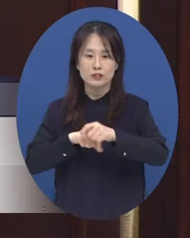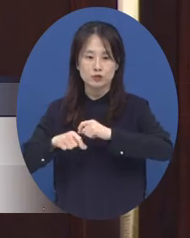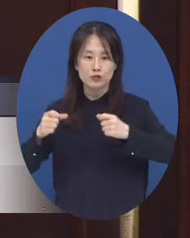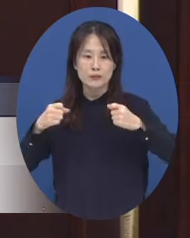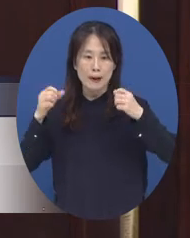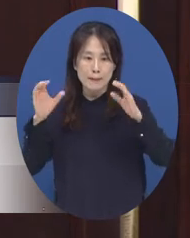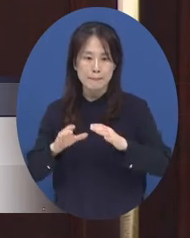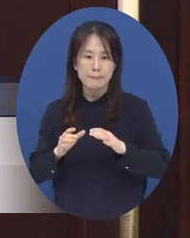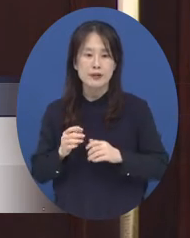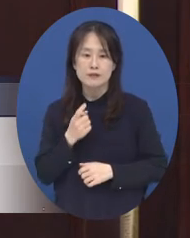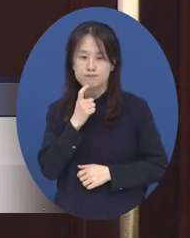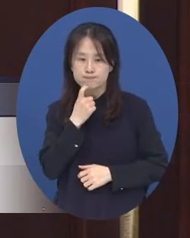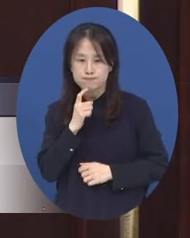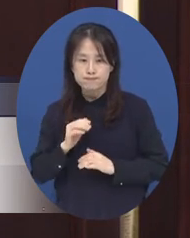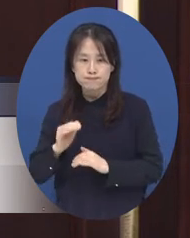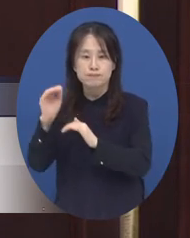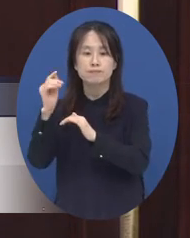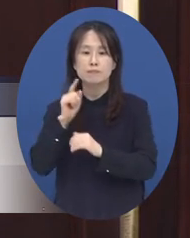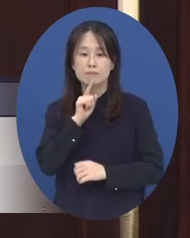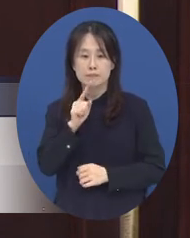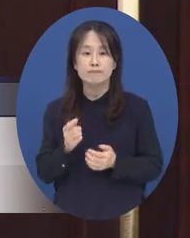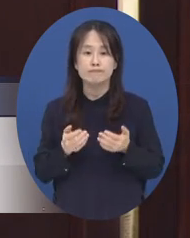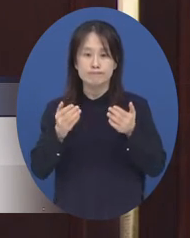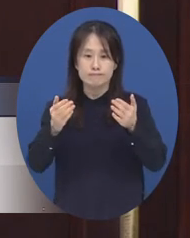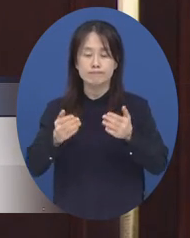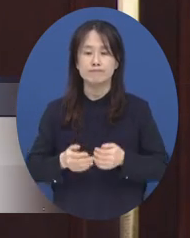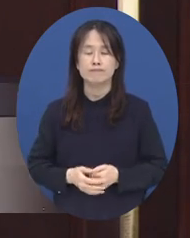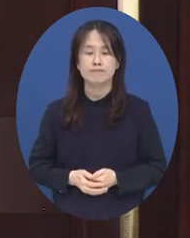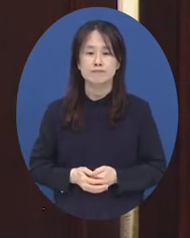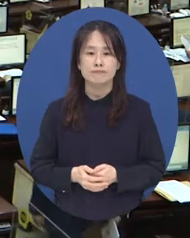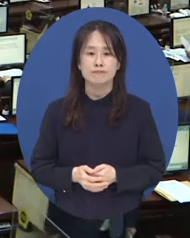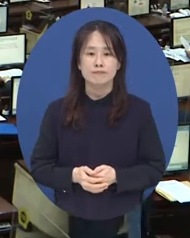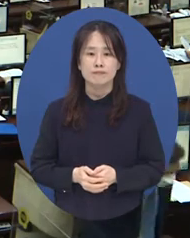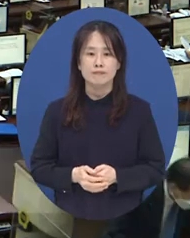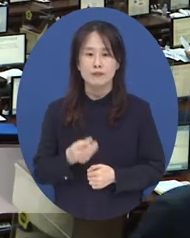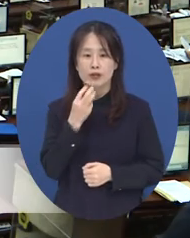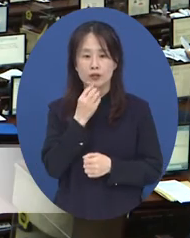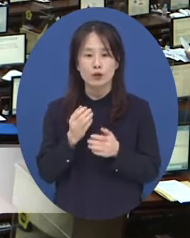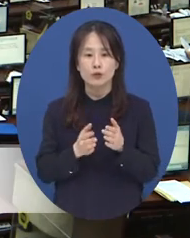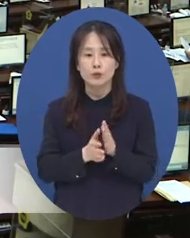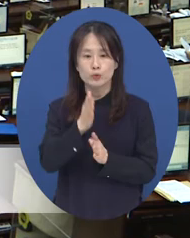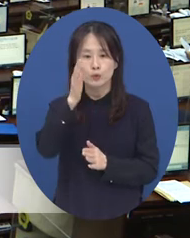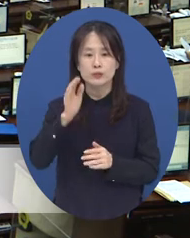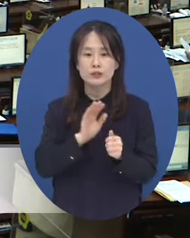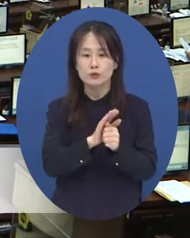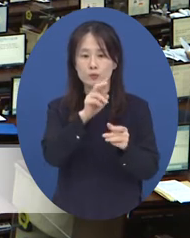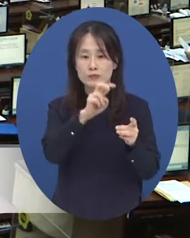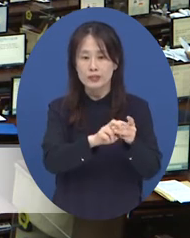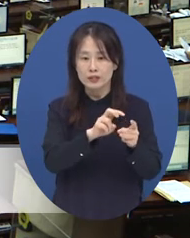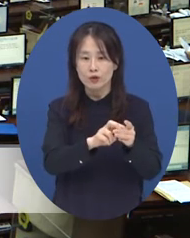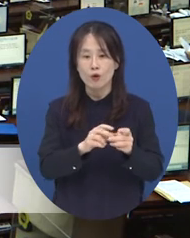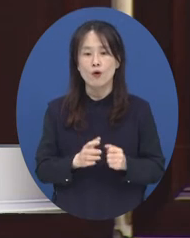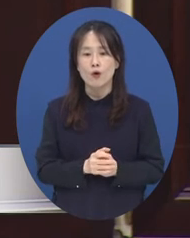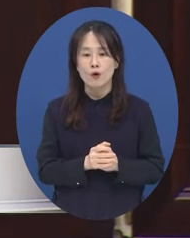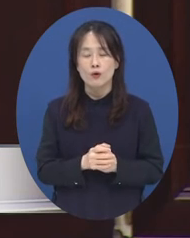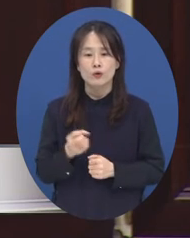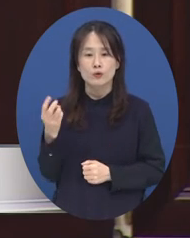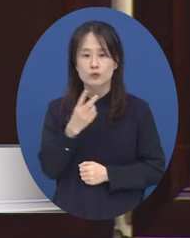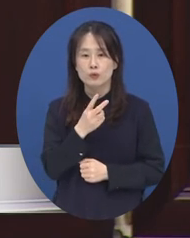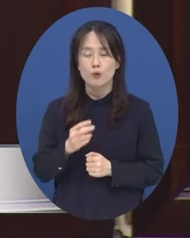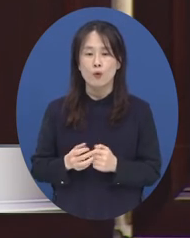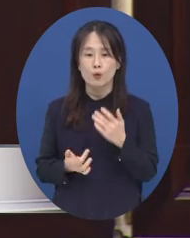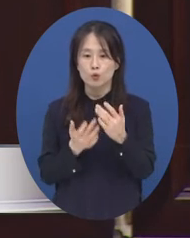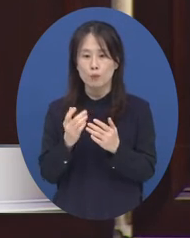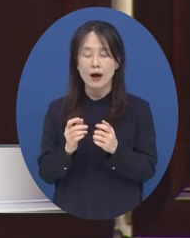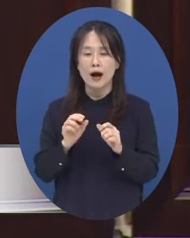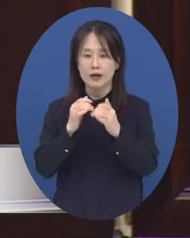좋은 부처와 도 적극 협력해서 추진해 나가겠다는 말씀을 드리겠습니다 경기도 2시 재생 지원 센터 제 9조 화와 경기도